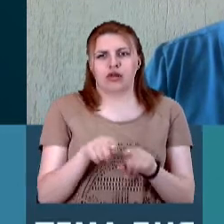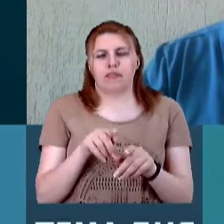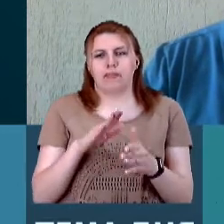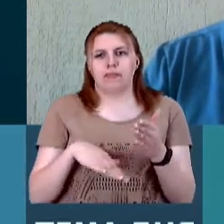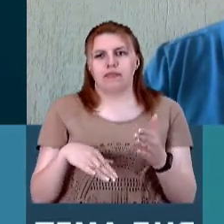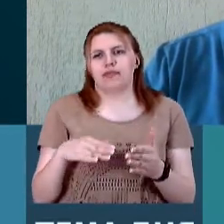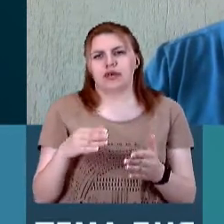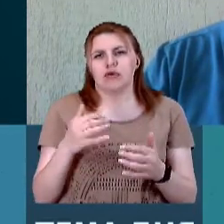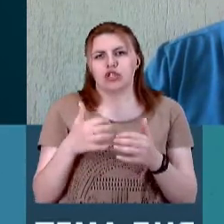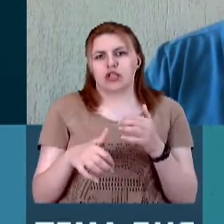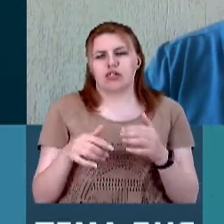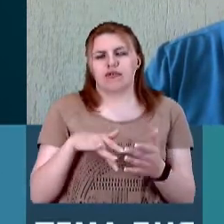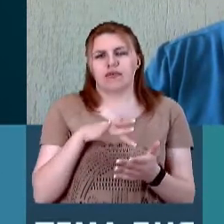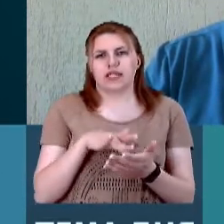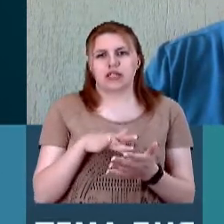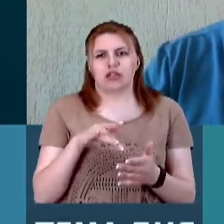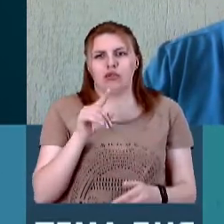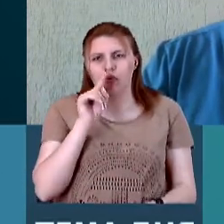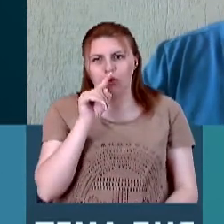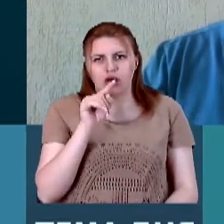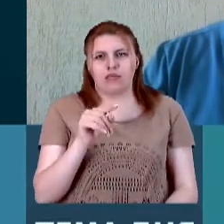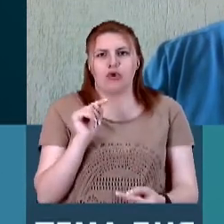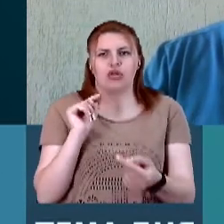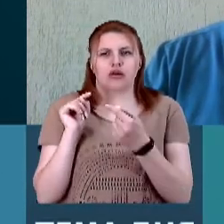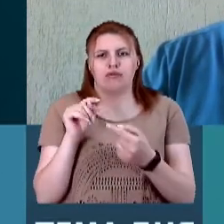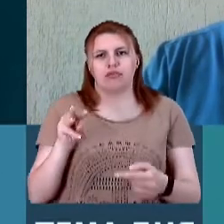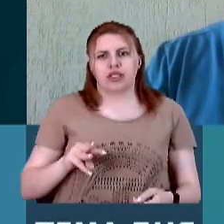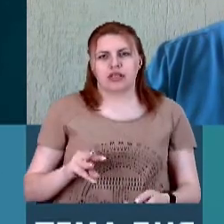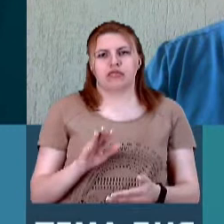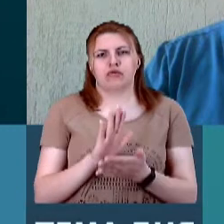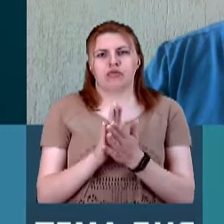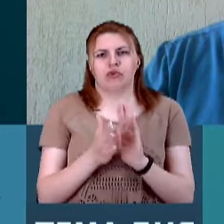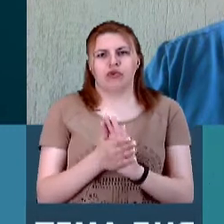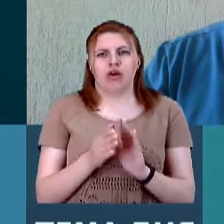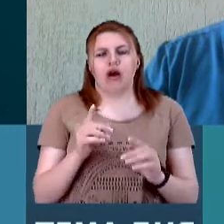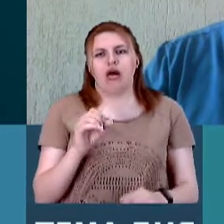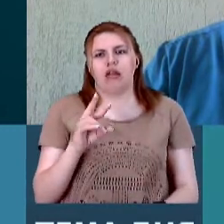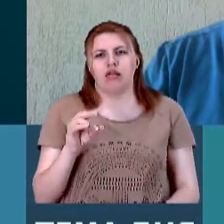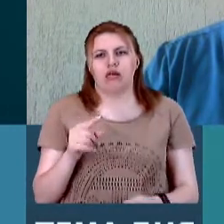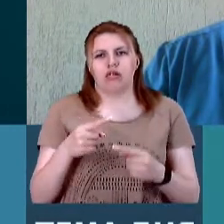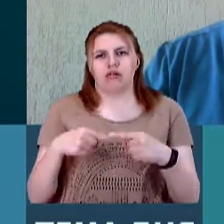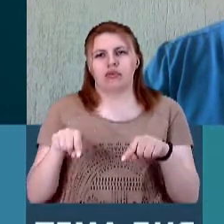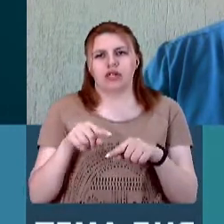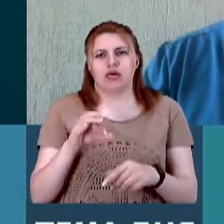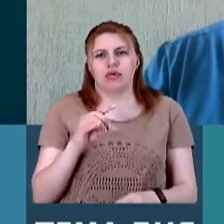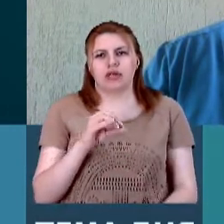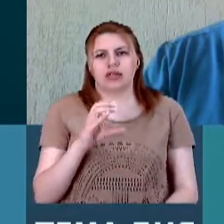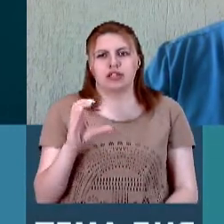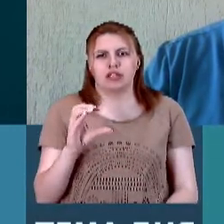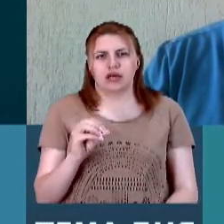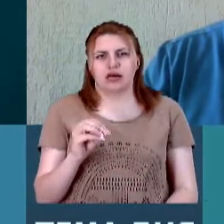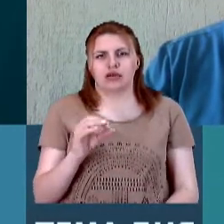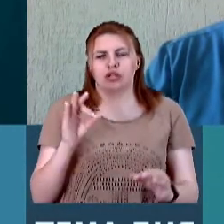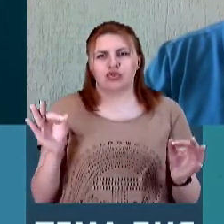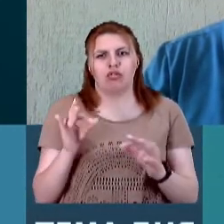місті Луганську, протирічить мінським домовленостям. Утім, місія ОБСЄ, яка води в рота набрала і абсолютно робить вигляд, що